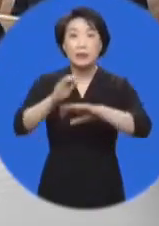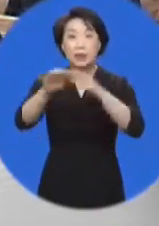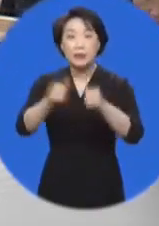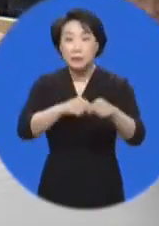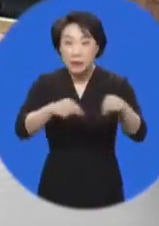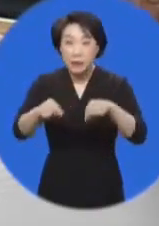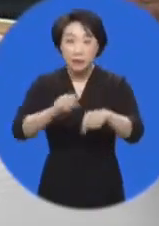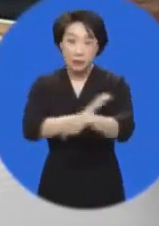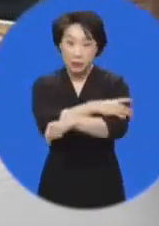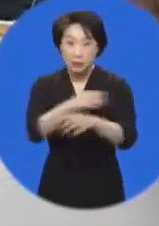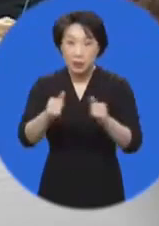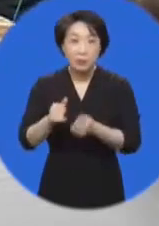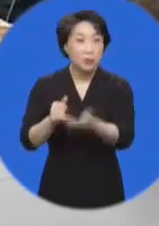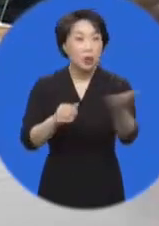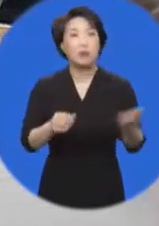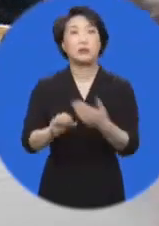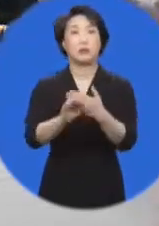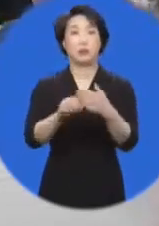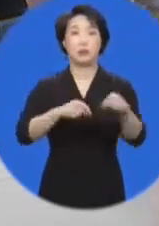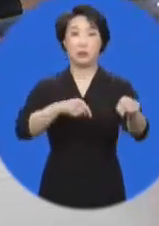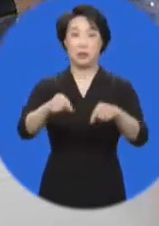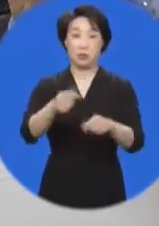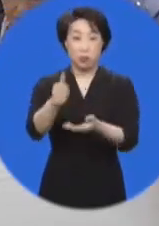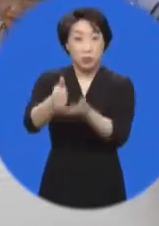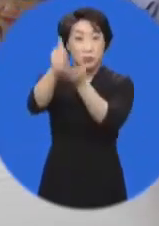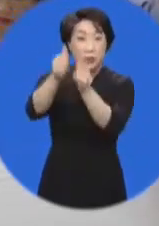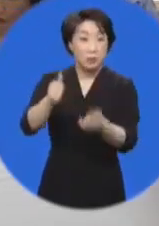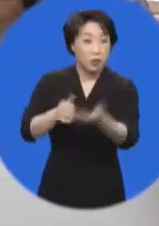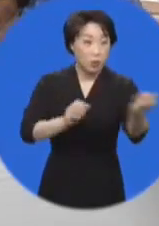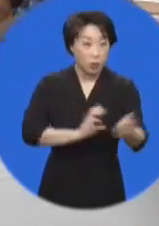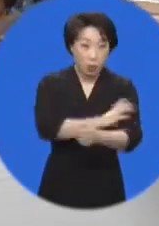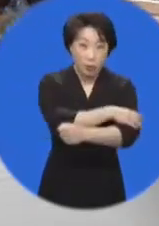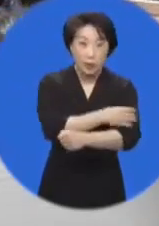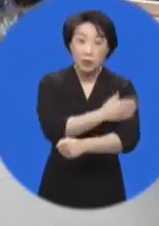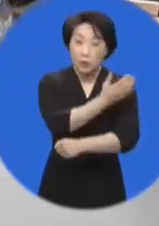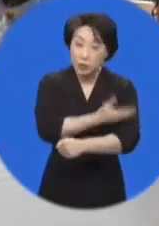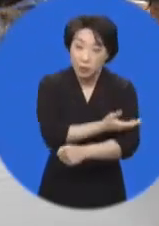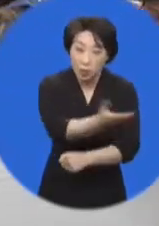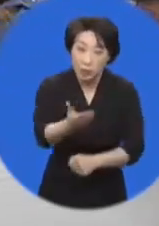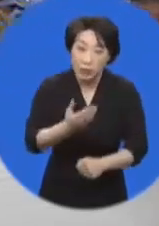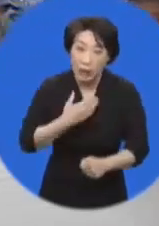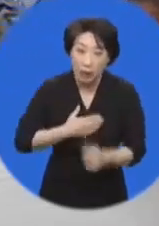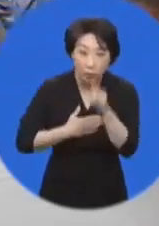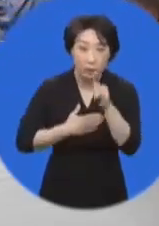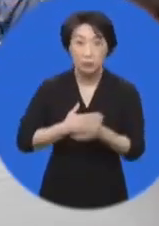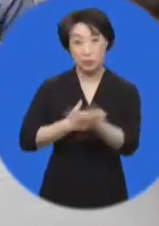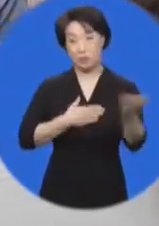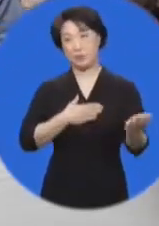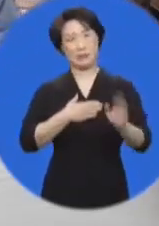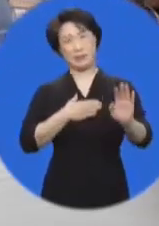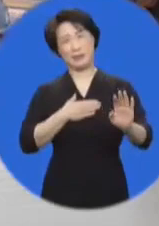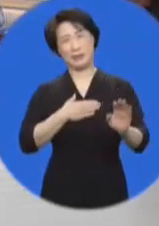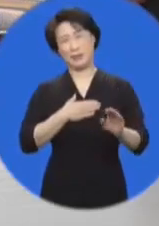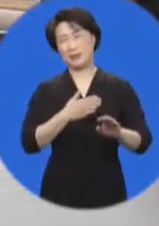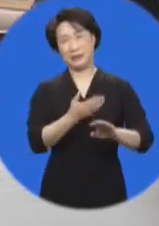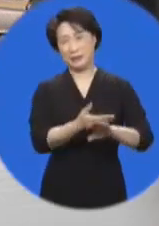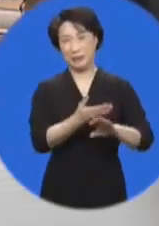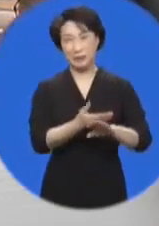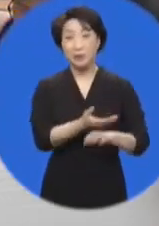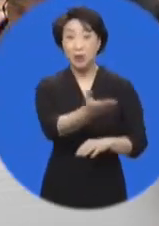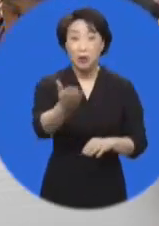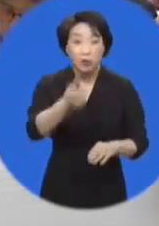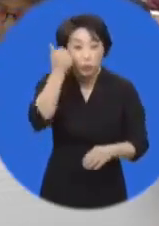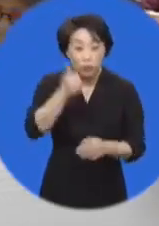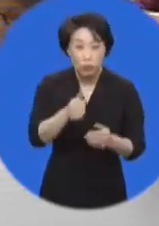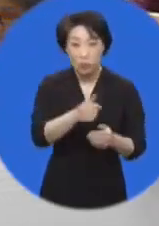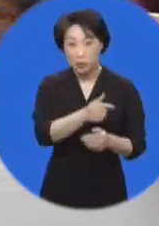집권자들이 저희를 임의로 주관하고 그 대인들이 저희에게 권세를 부리는 줄을 너희가 알거니와 너희 중에는 그렇지 아니하니 너희